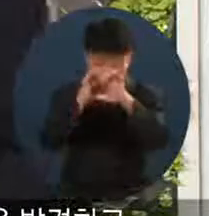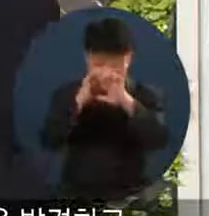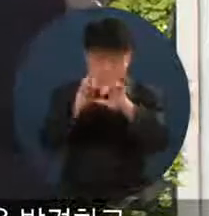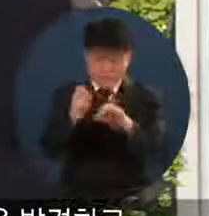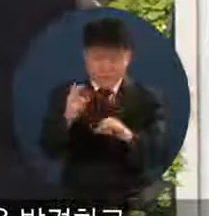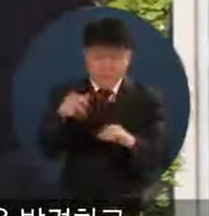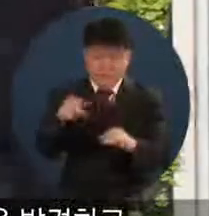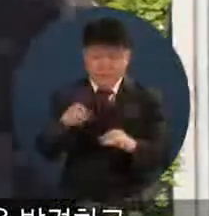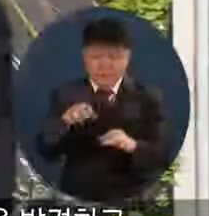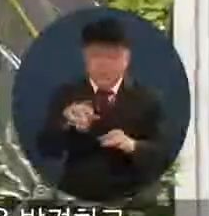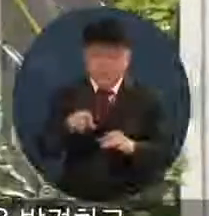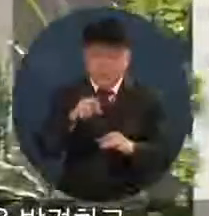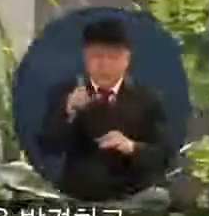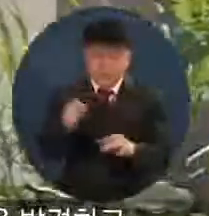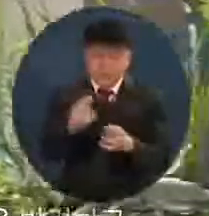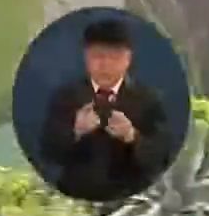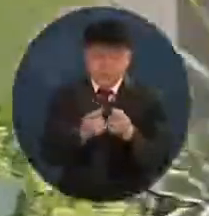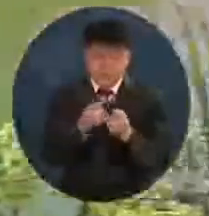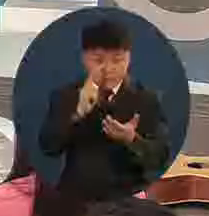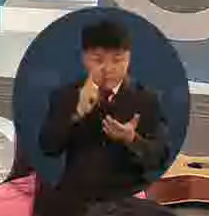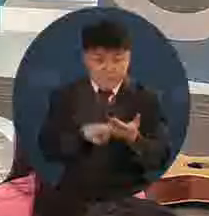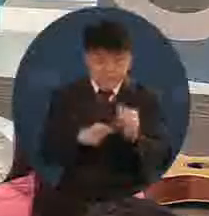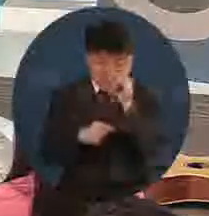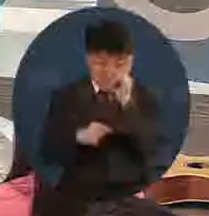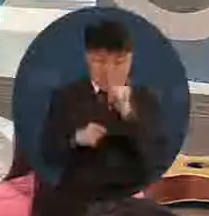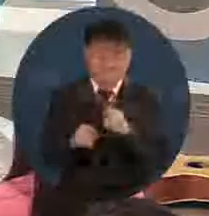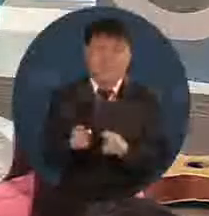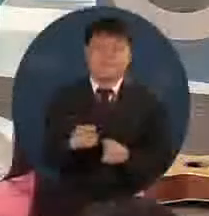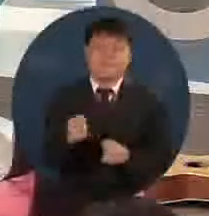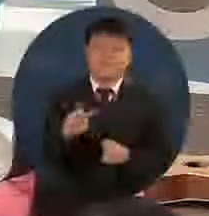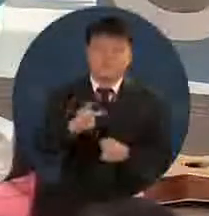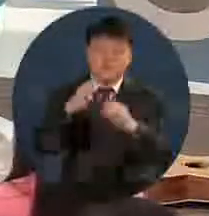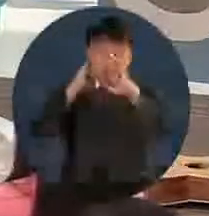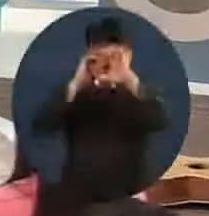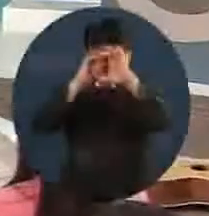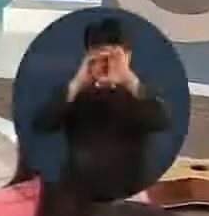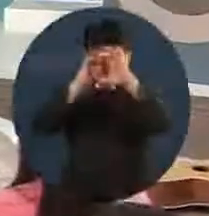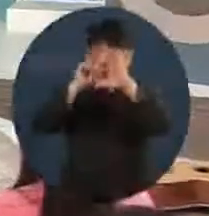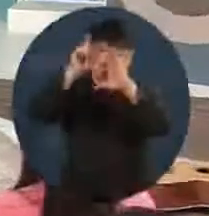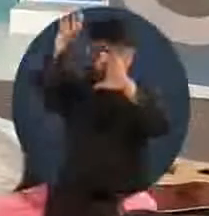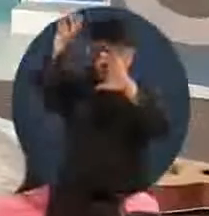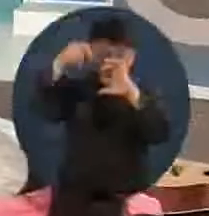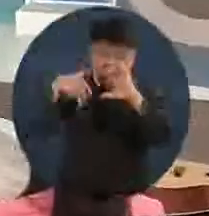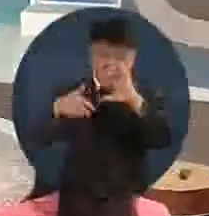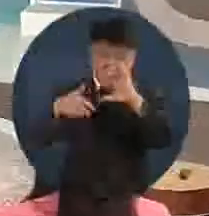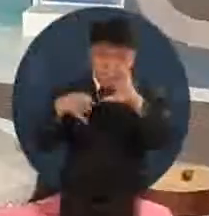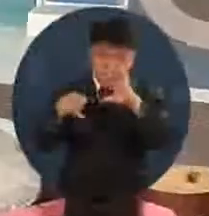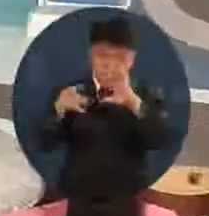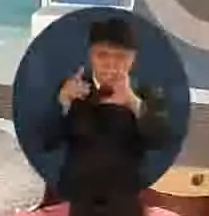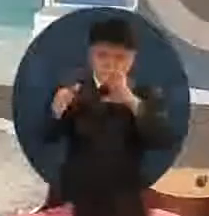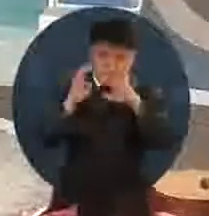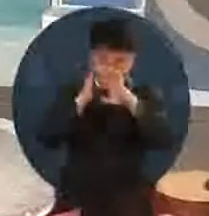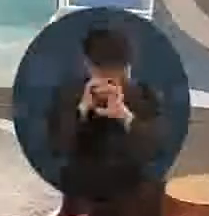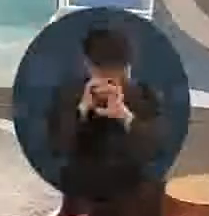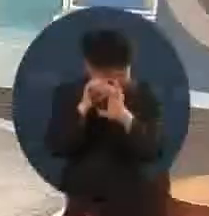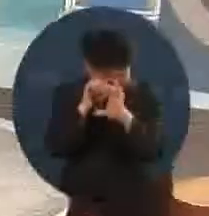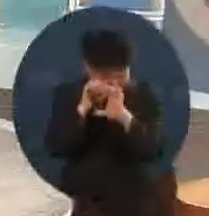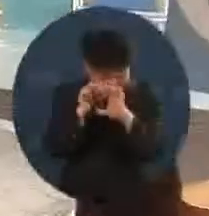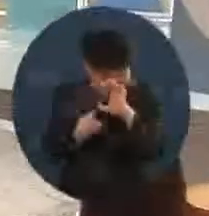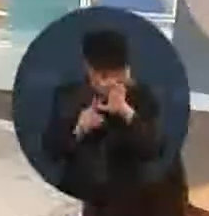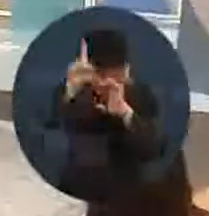목성의 달을 발견합니다. 그래서 여러분들 천체망원경으로 보신 분들이 많이 안 계실 거예요.